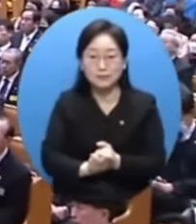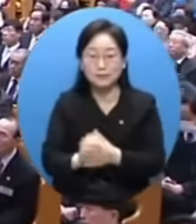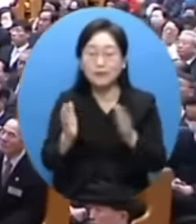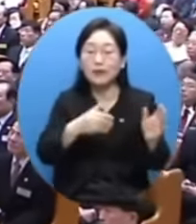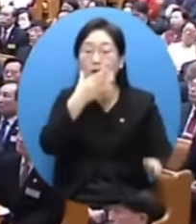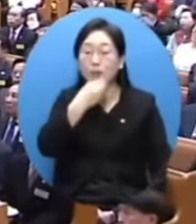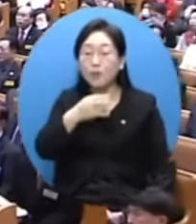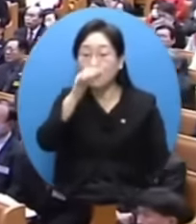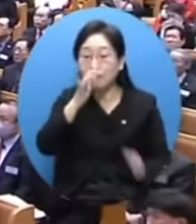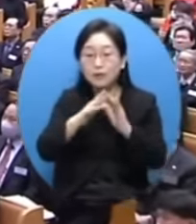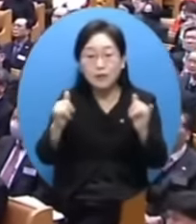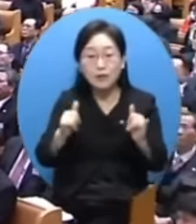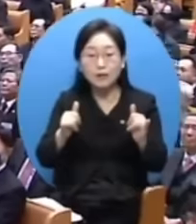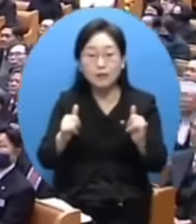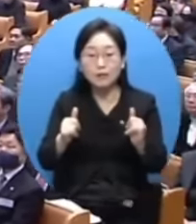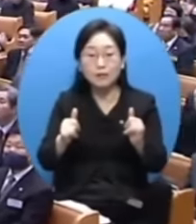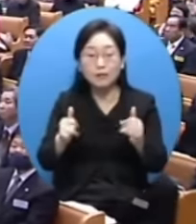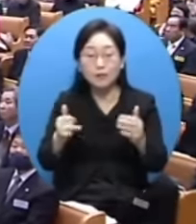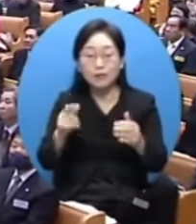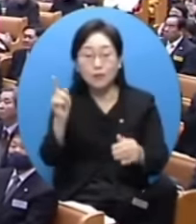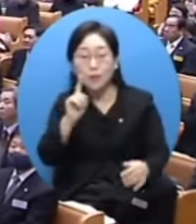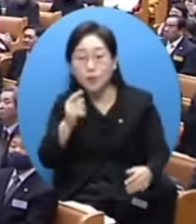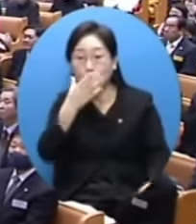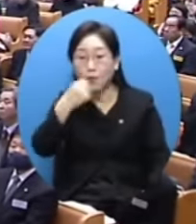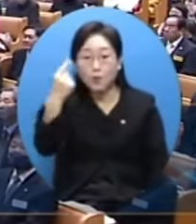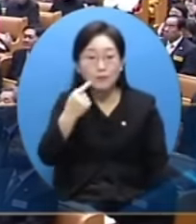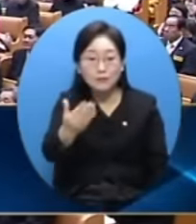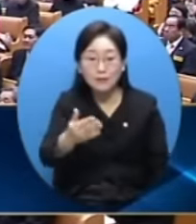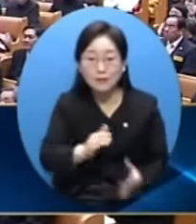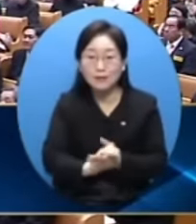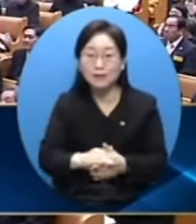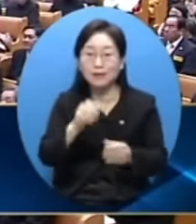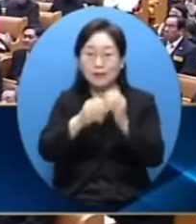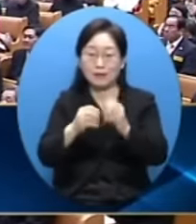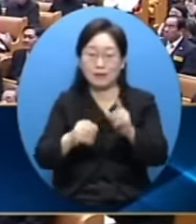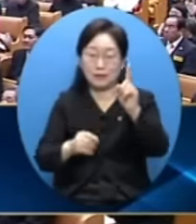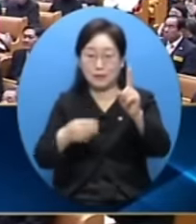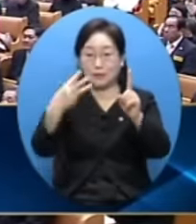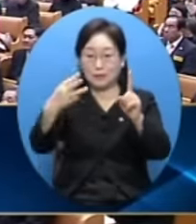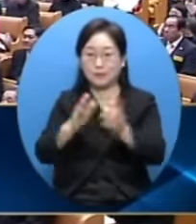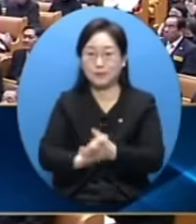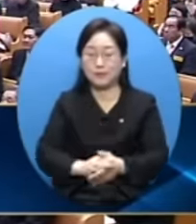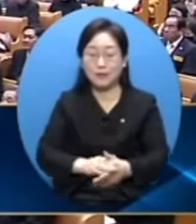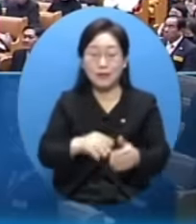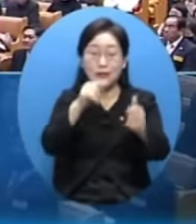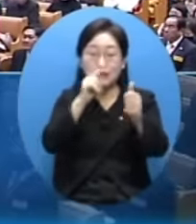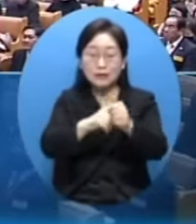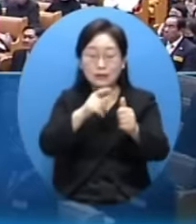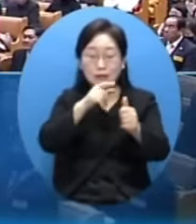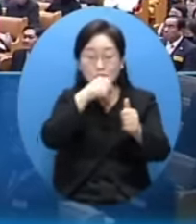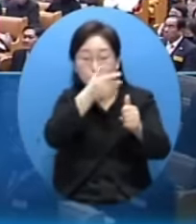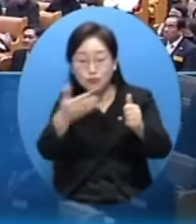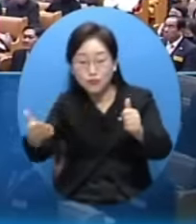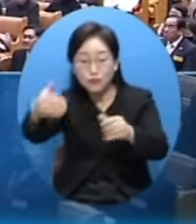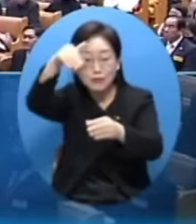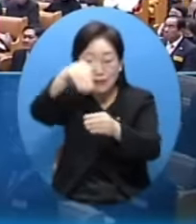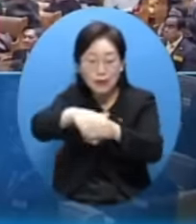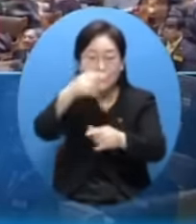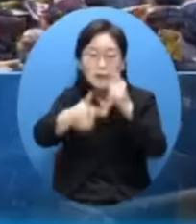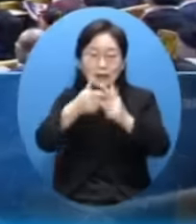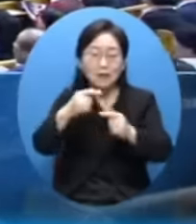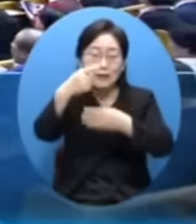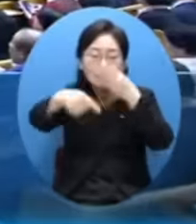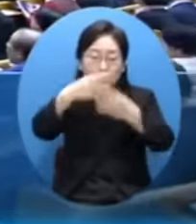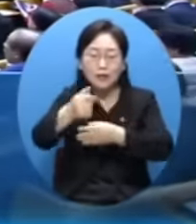있는 사람이 될 때 어떤 하나님의 축복이 합니까 1편 3절을 말씀합니다 그는 시냇가의 심은 나무가 철을 따라 열매를